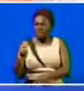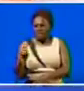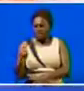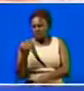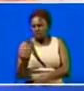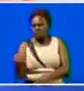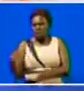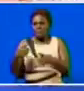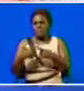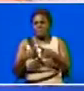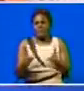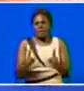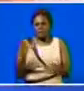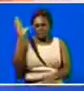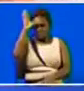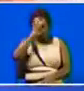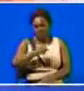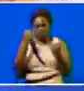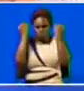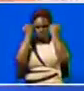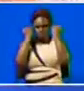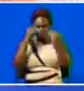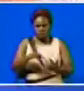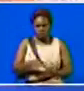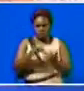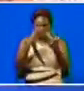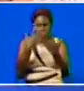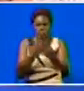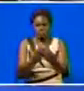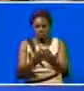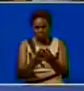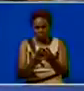watoto. Hata hivyo, ukosefu wa mahakama na gereza maalum kwa ajili ya watoto